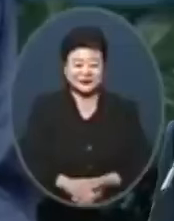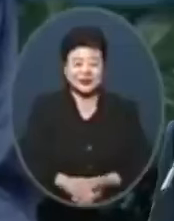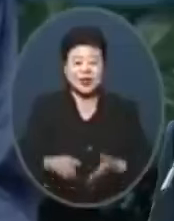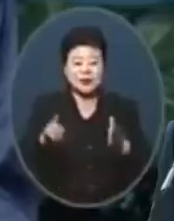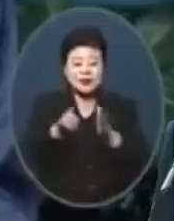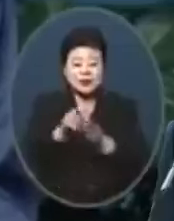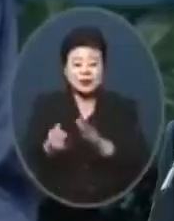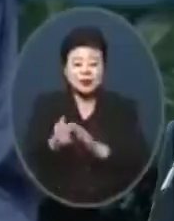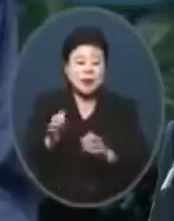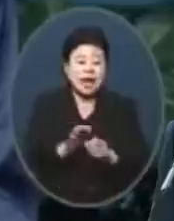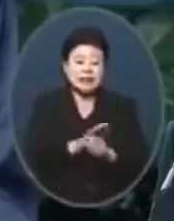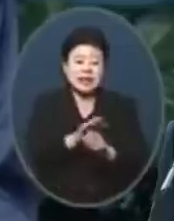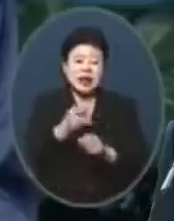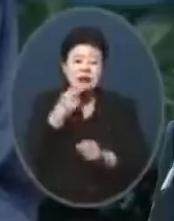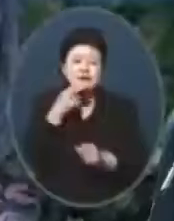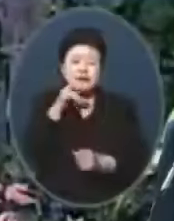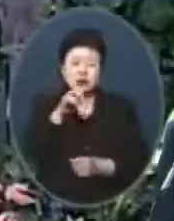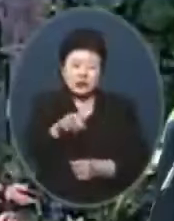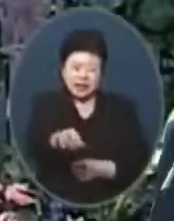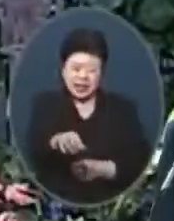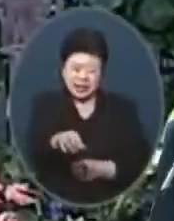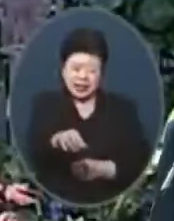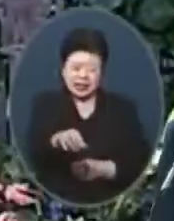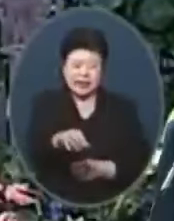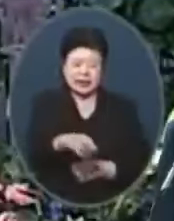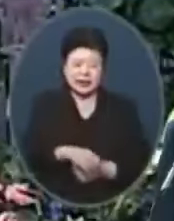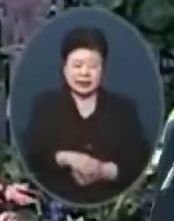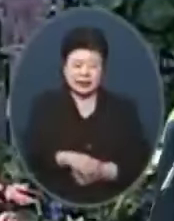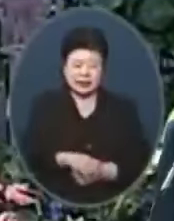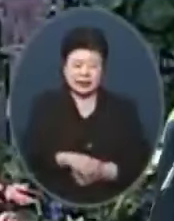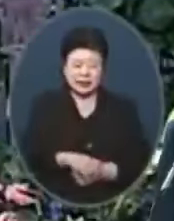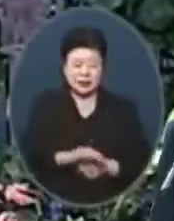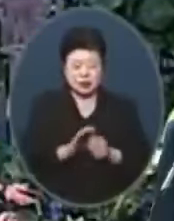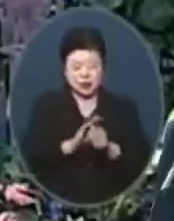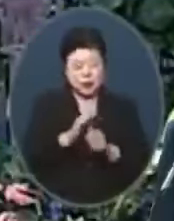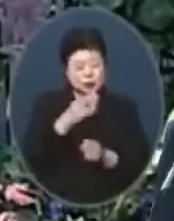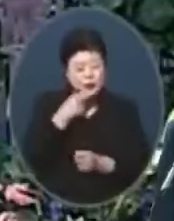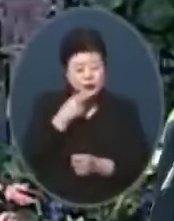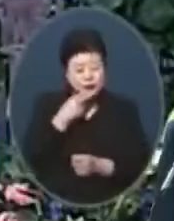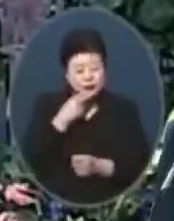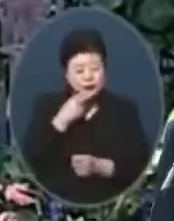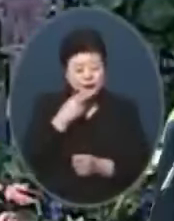믿음, 소망, 사랑이 없는 곳에는 어디 가도 위로가 없습니다.